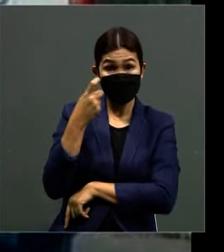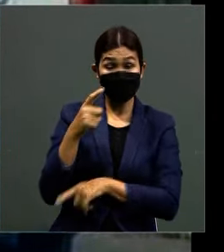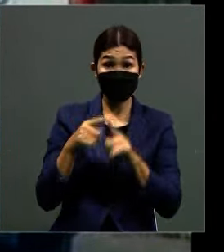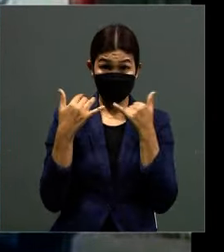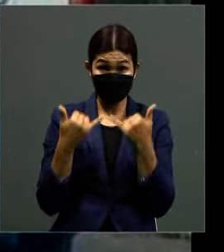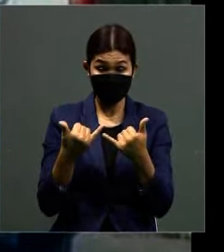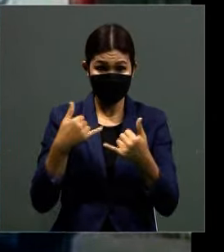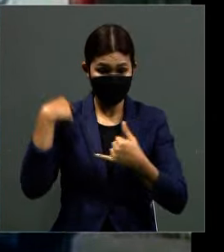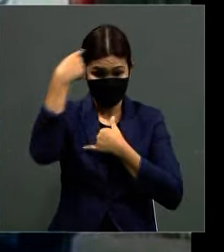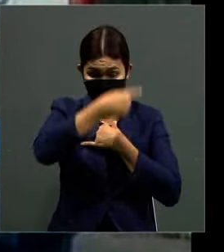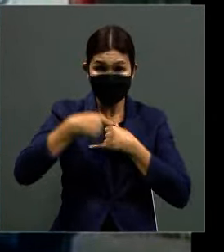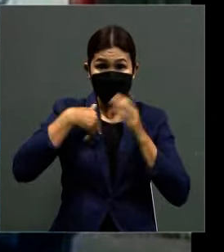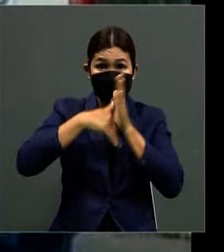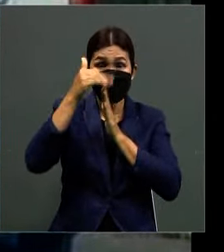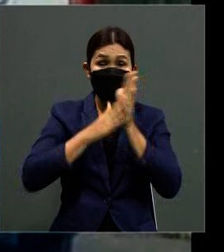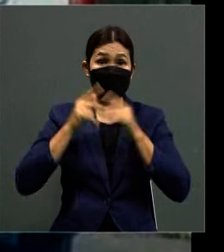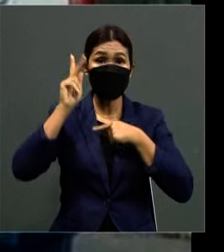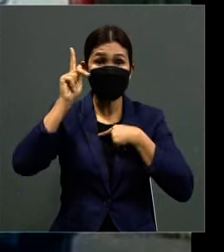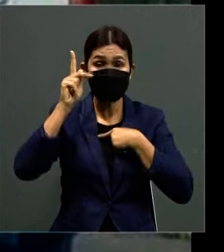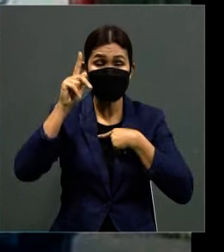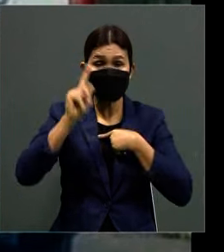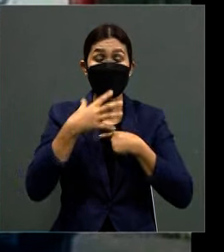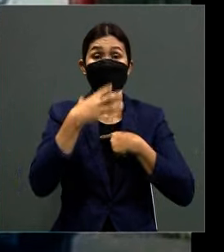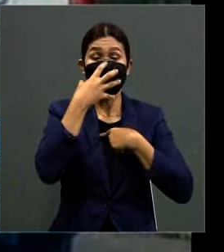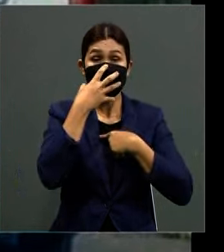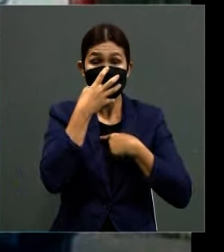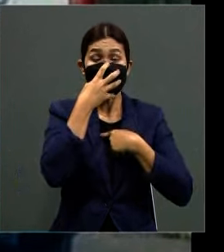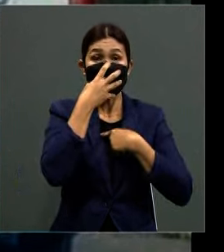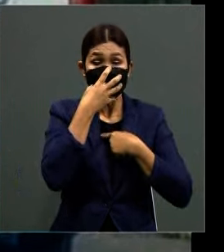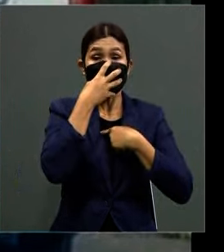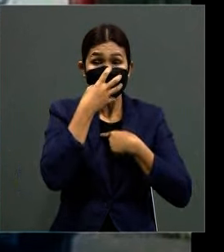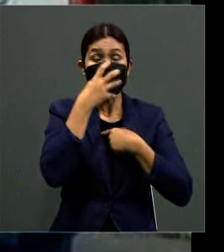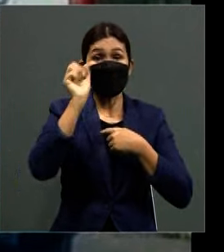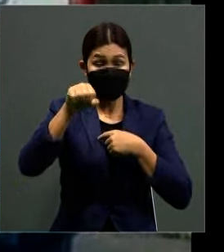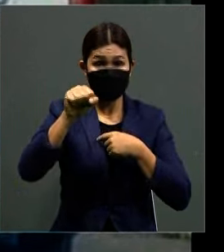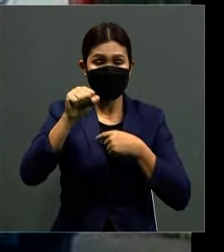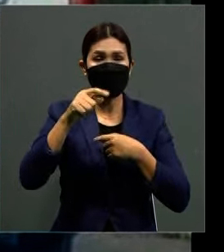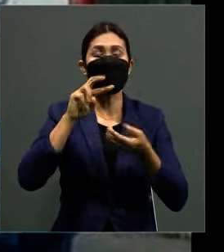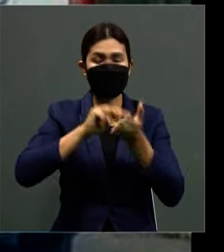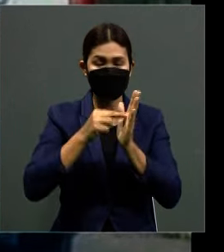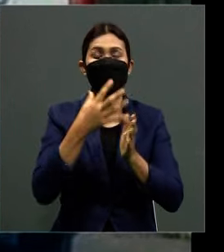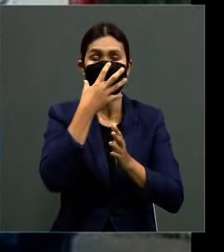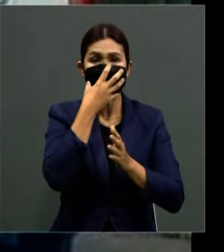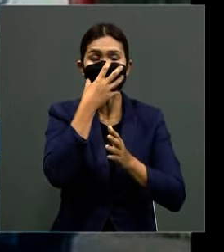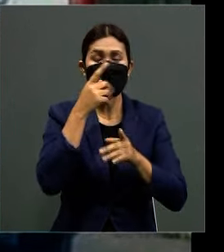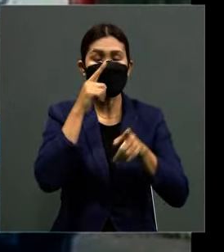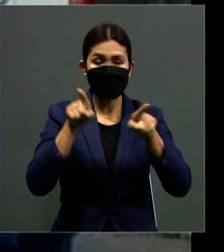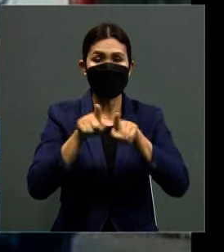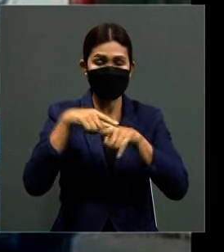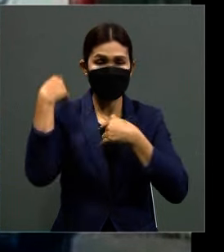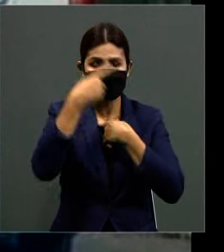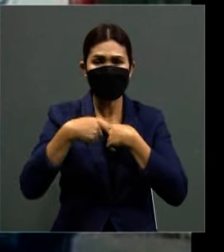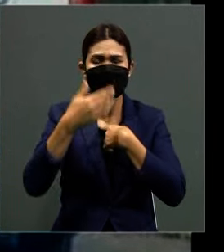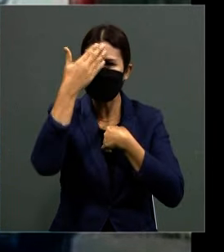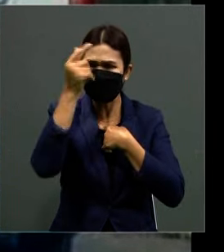นี้ตัวเขียวแล้วก็ต้องใช้เครื่องเวนติเลเตอร์ก็คือเครื่องช่วยหายใจเพื่อให้เด็กสามารถหายใจได้เหมือนกับคนปกติเนี่ยนะครับ